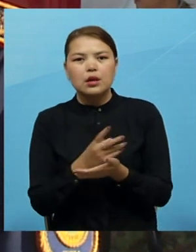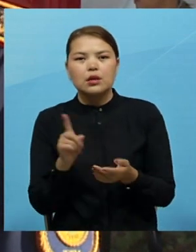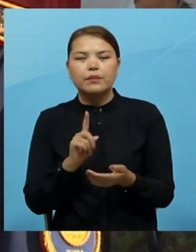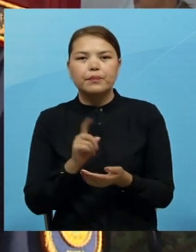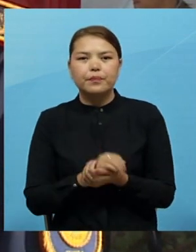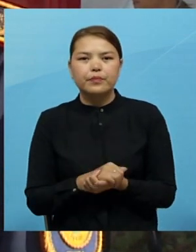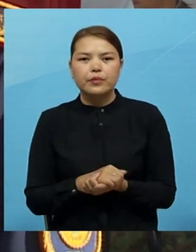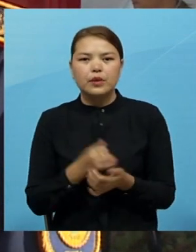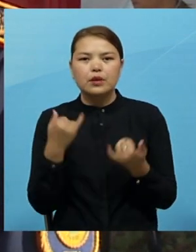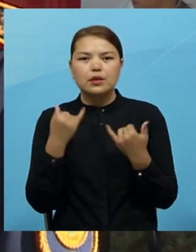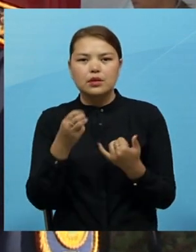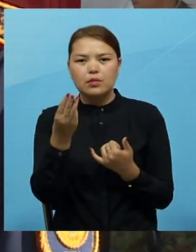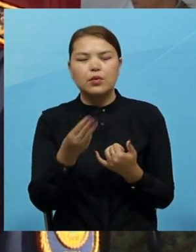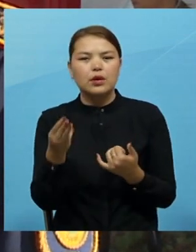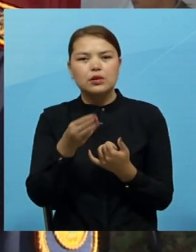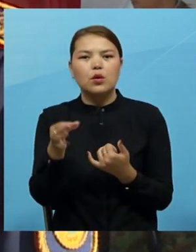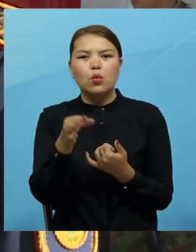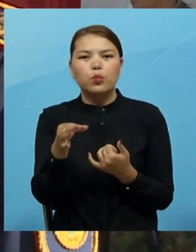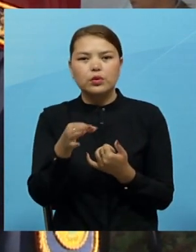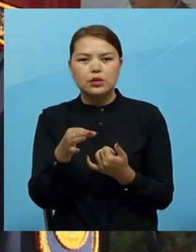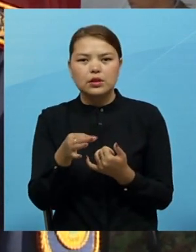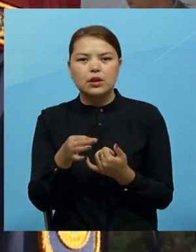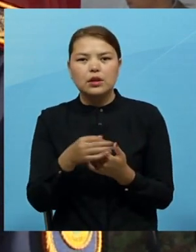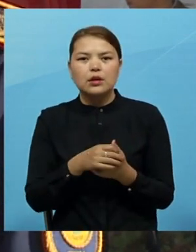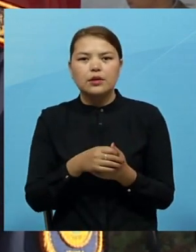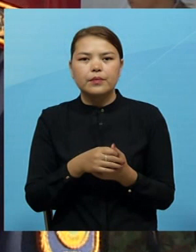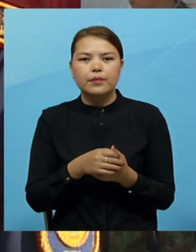бәрі енді осы Маңғыстау облысы